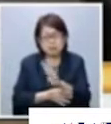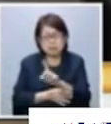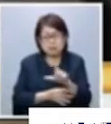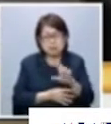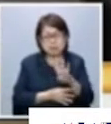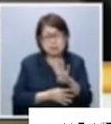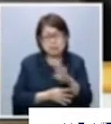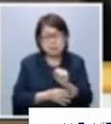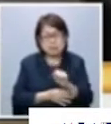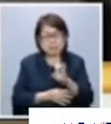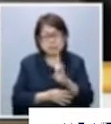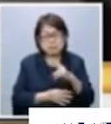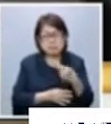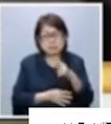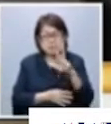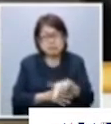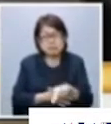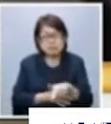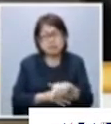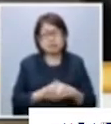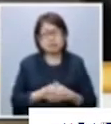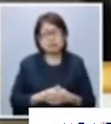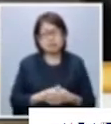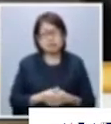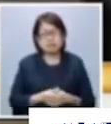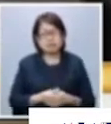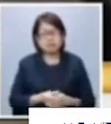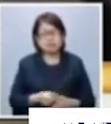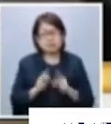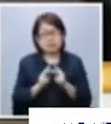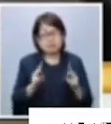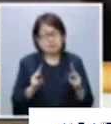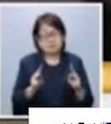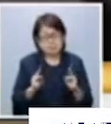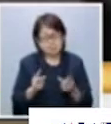5,134,473,000 บาทถ้วนกรรมการพิจารณาแล้วปรับลดไป